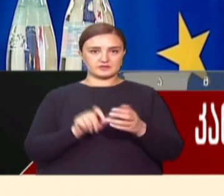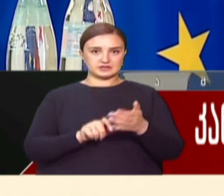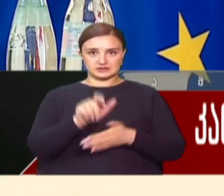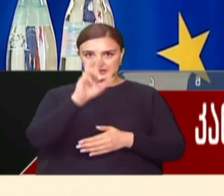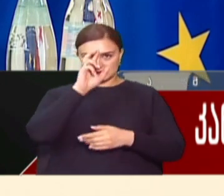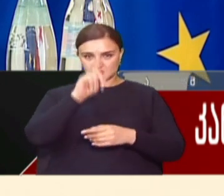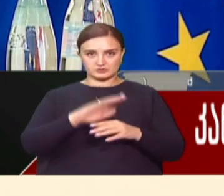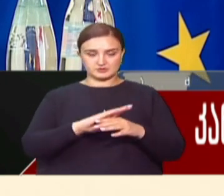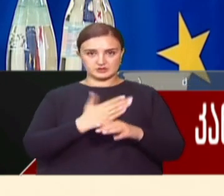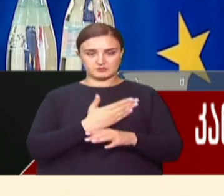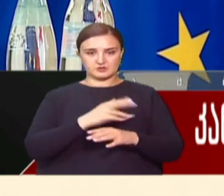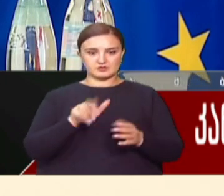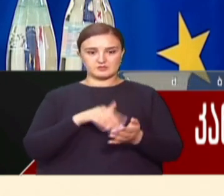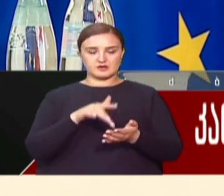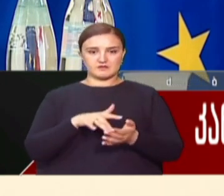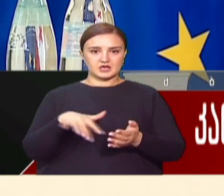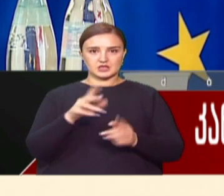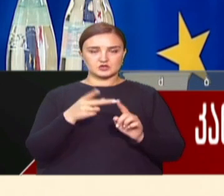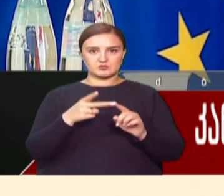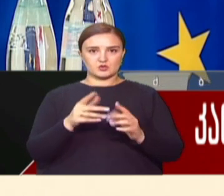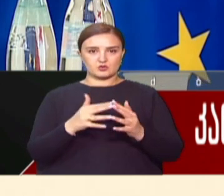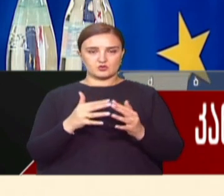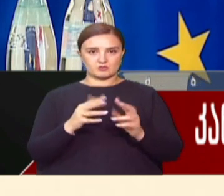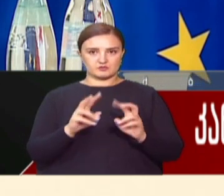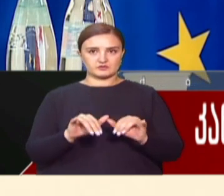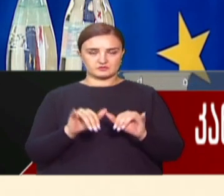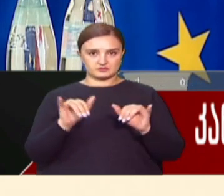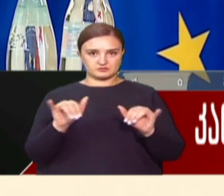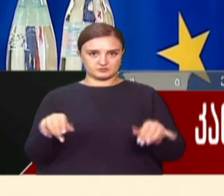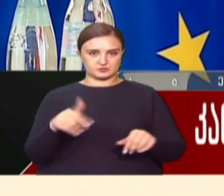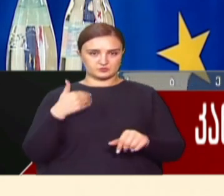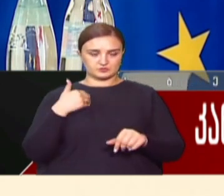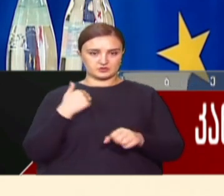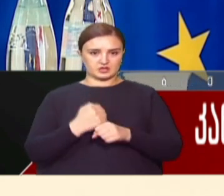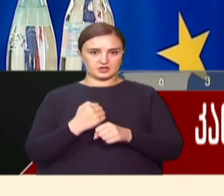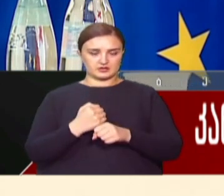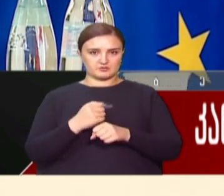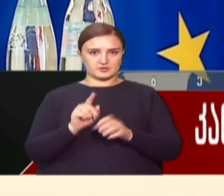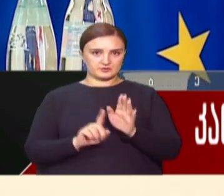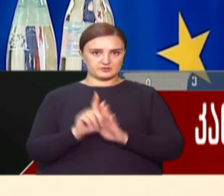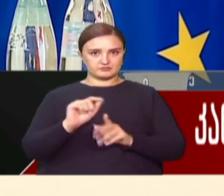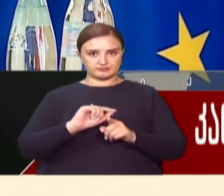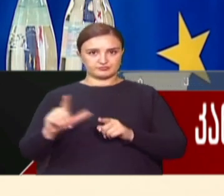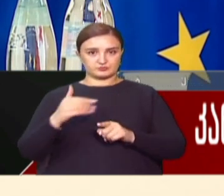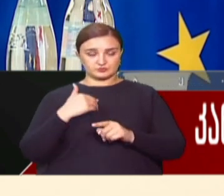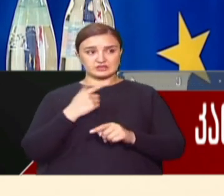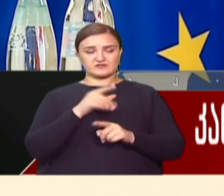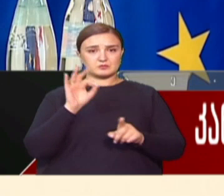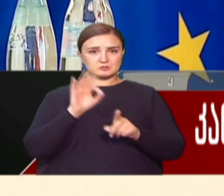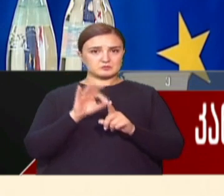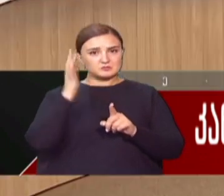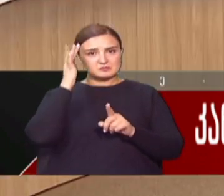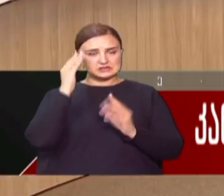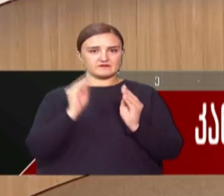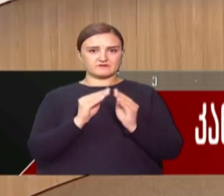დამხობა და ქვეყანაში მეორე ფრონტის გახსნა. ეს იყო თავდაპირველი მიზანი, ეს რჩება დღეს სამწუხაროდ ჯერ კიდევ